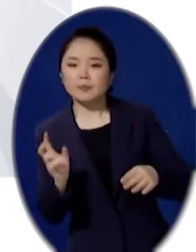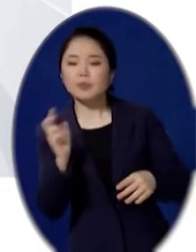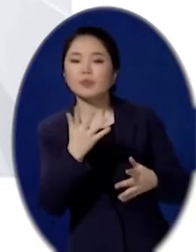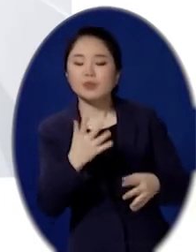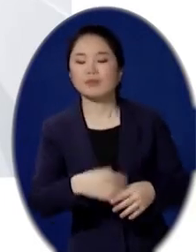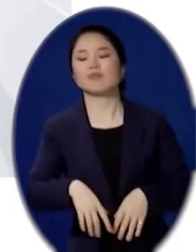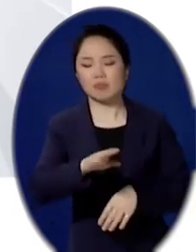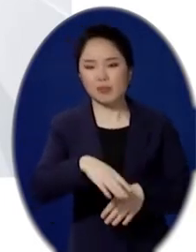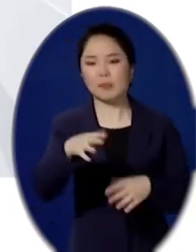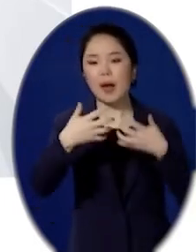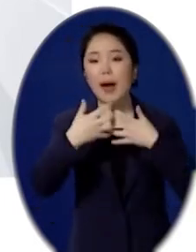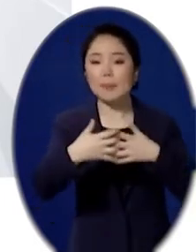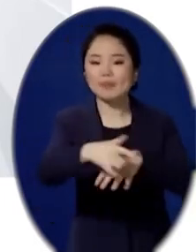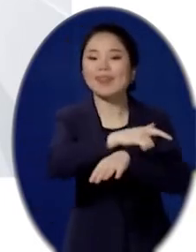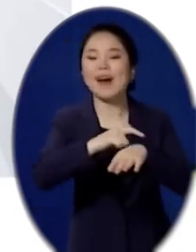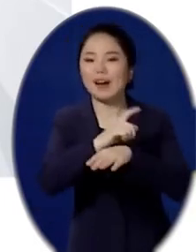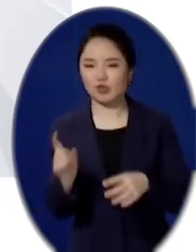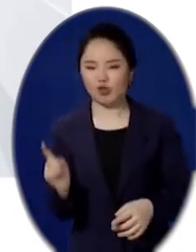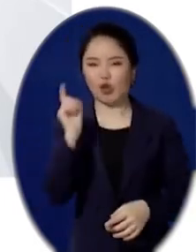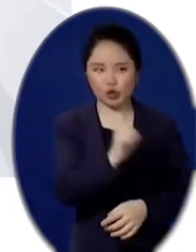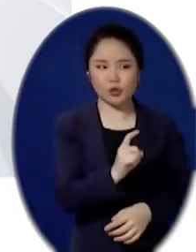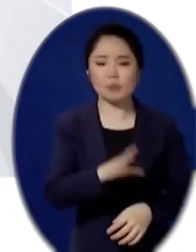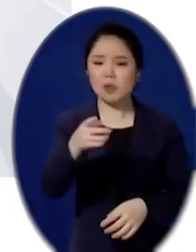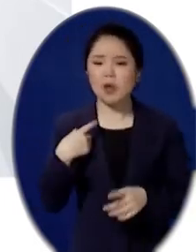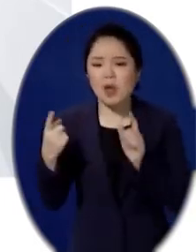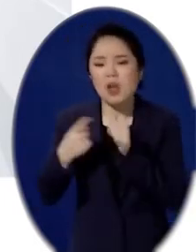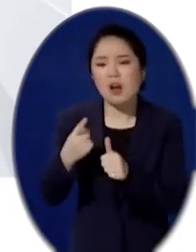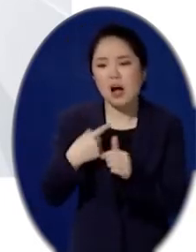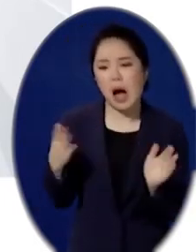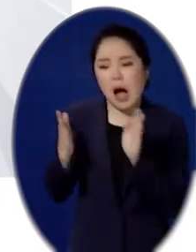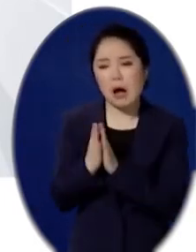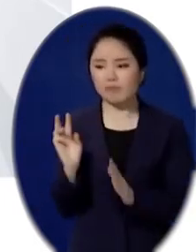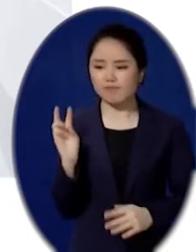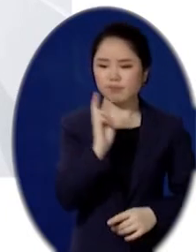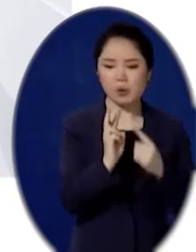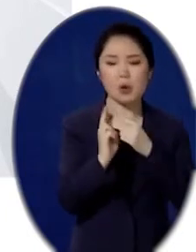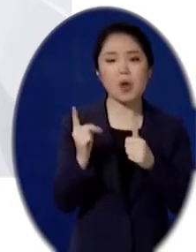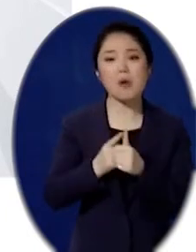амтны хүрээлэн лөө явсан шүү дээ. Амраа хүү хинтээ явсан бэлээ?